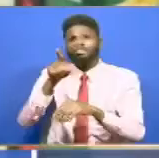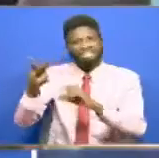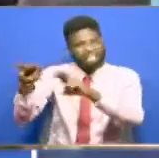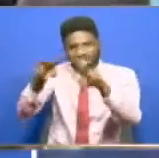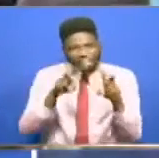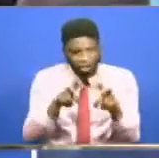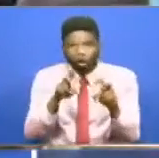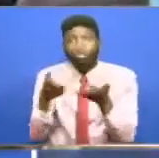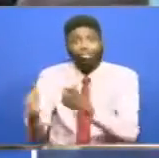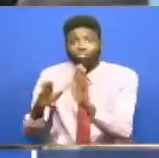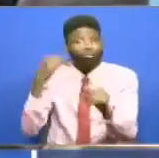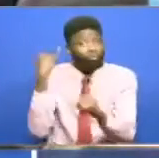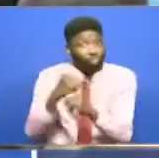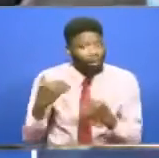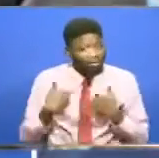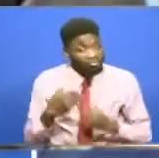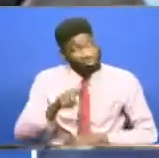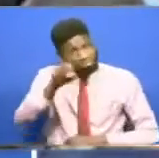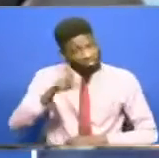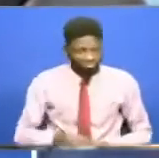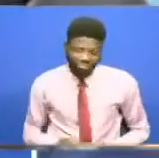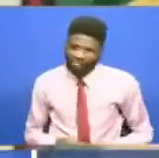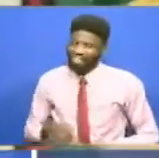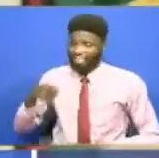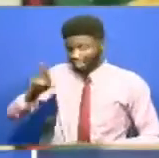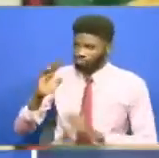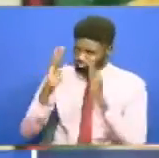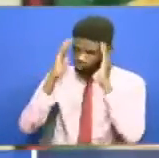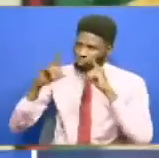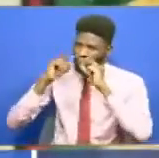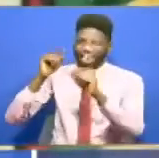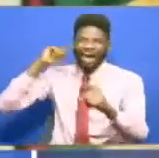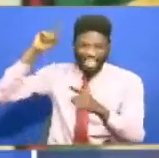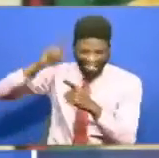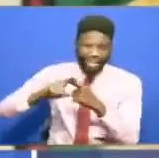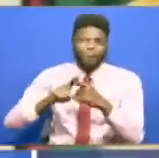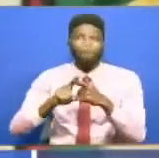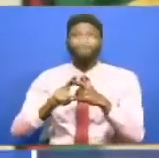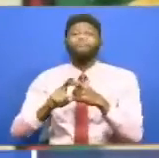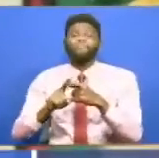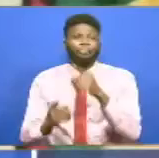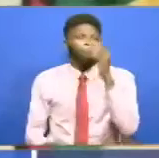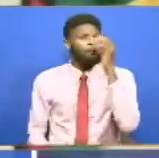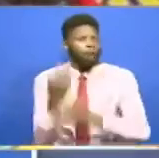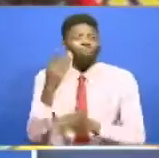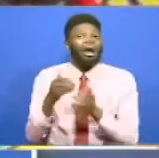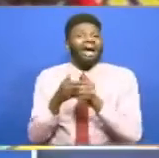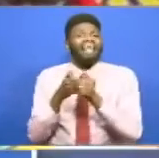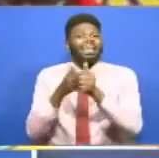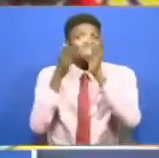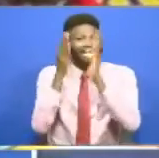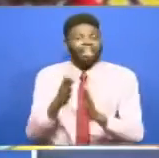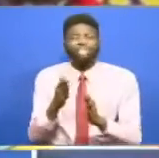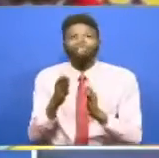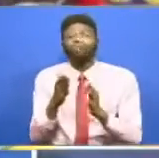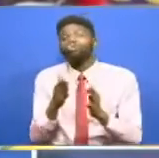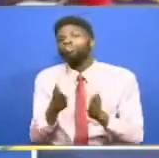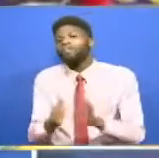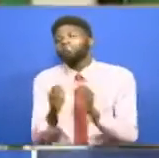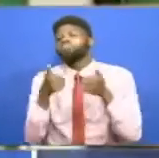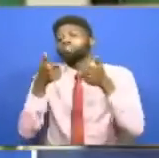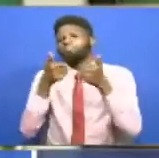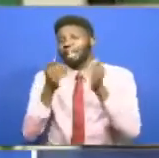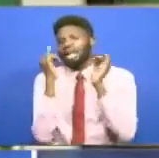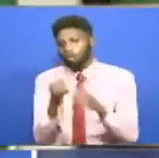jobs? Amesema azma yake ni mwanzo wa uongozi mpya, enzi mpya na kipindi kipya cha uongozi bora na maisha bora.